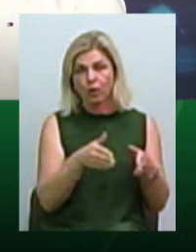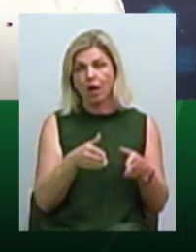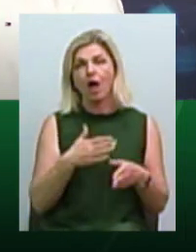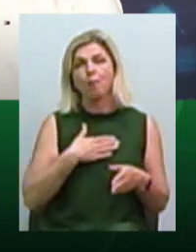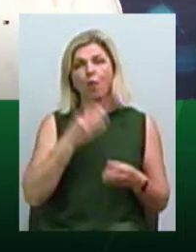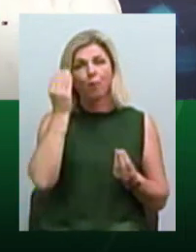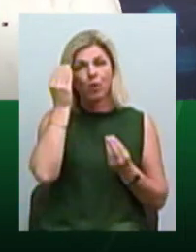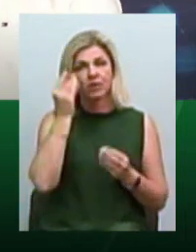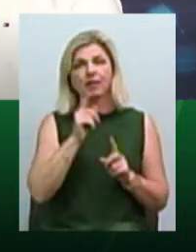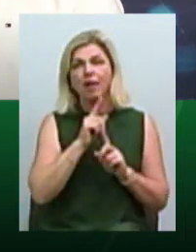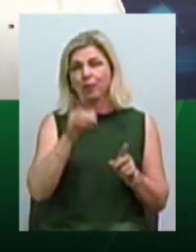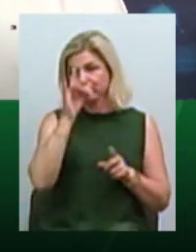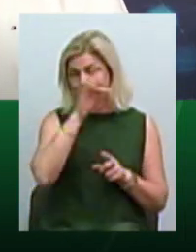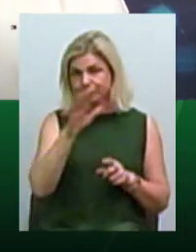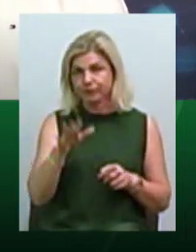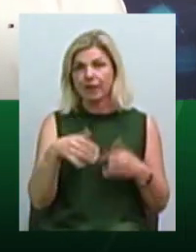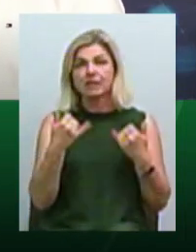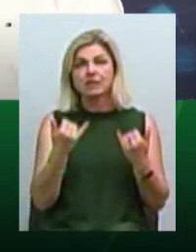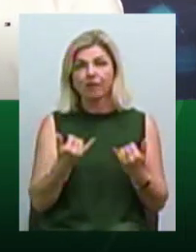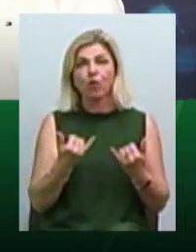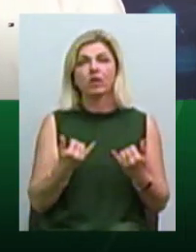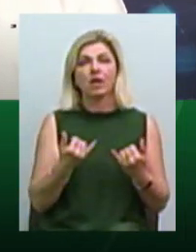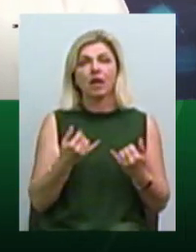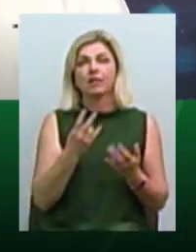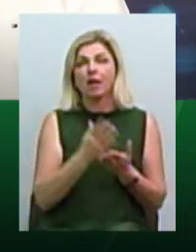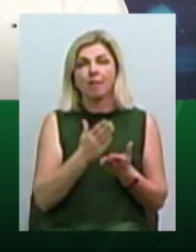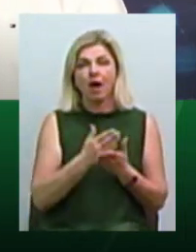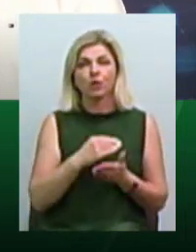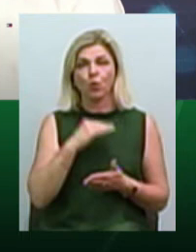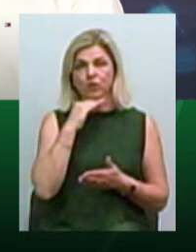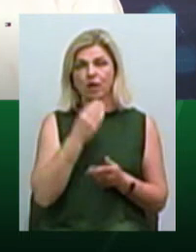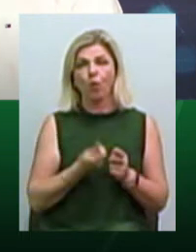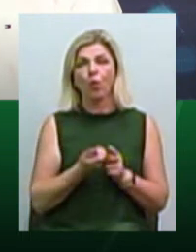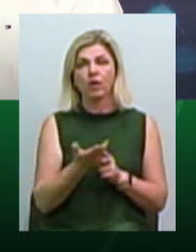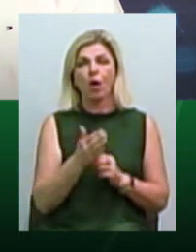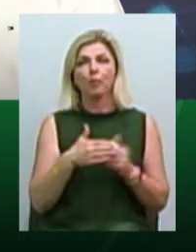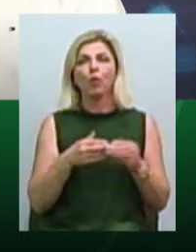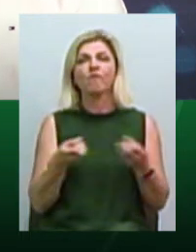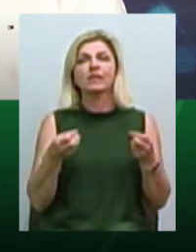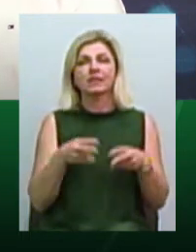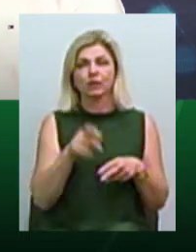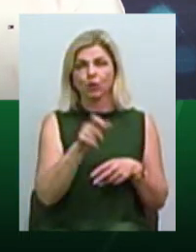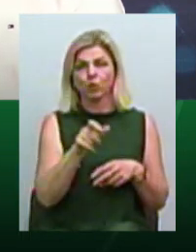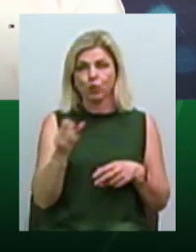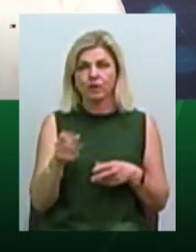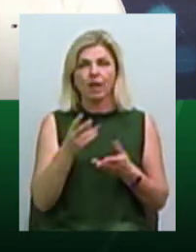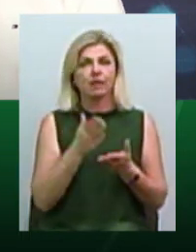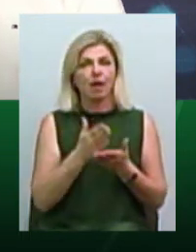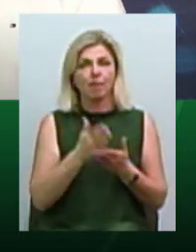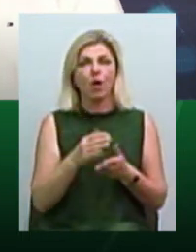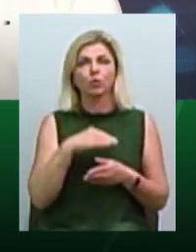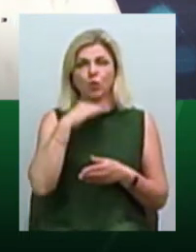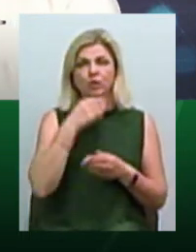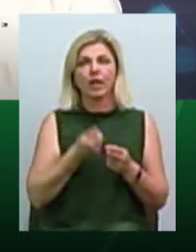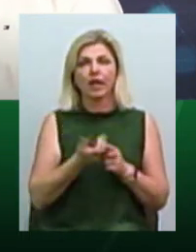буде популярною, але на сьогоднішній день в облавтодорах немає достатньої кількості професійних людей, немає достатньої кількості, в першу